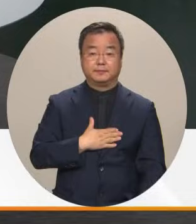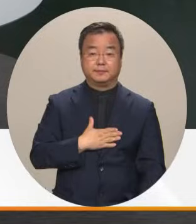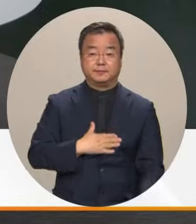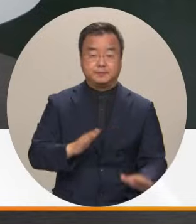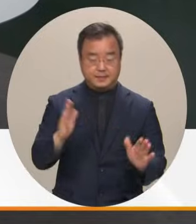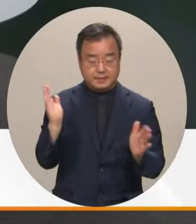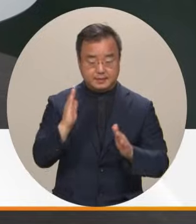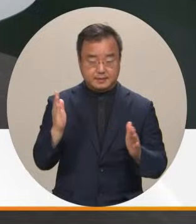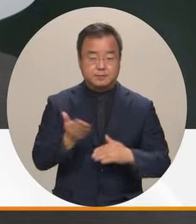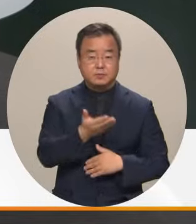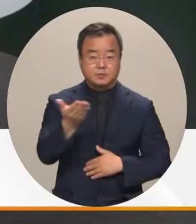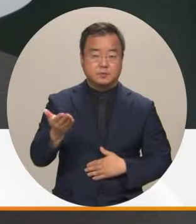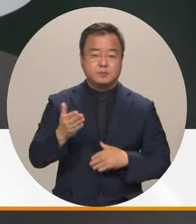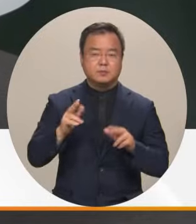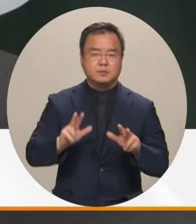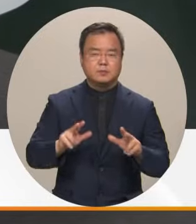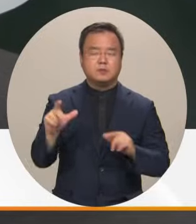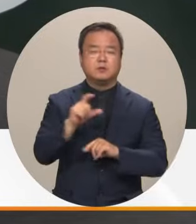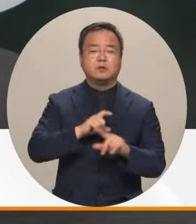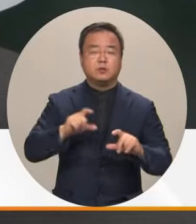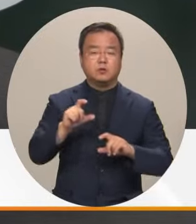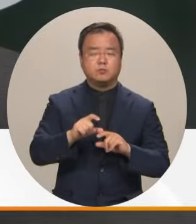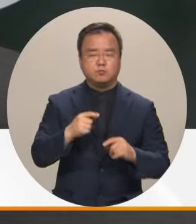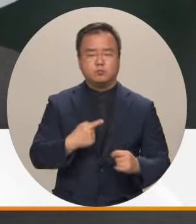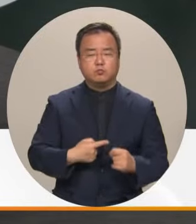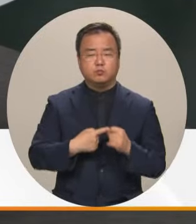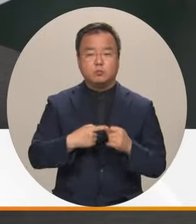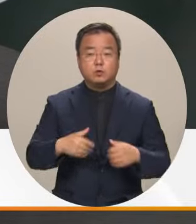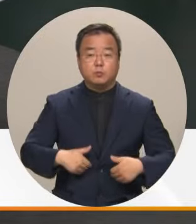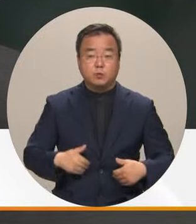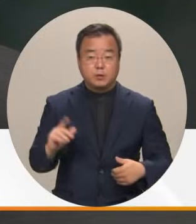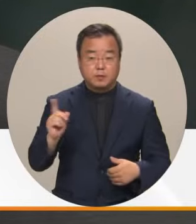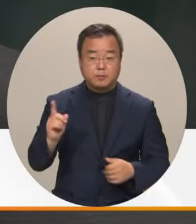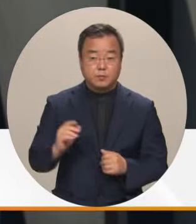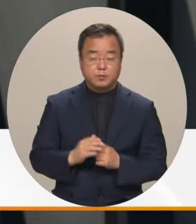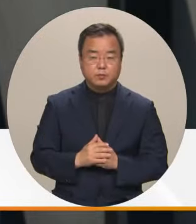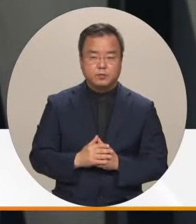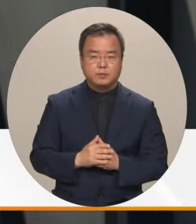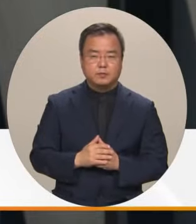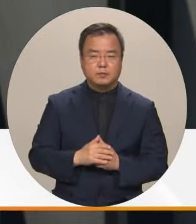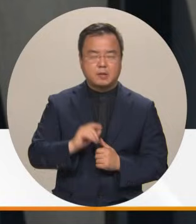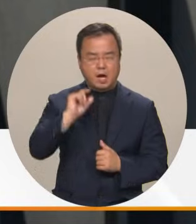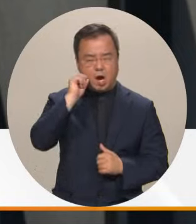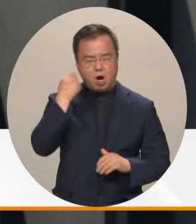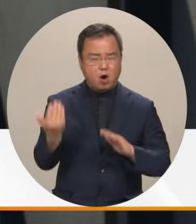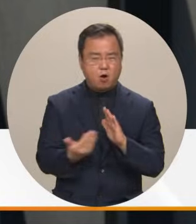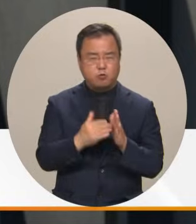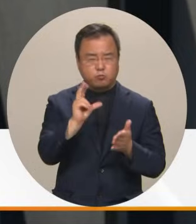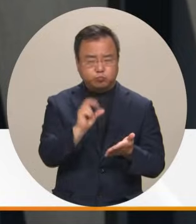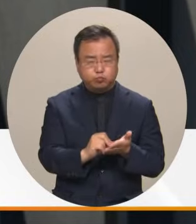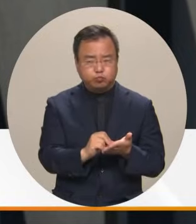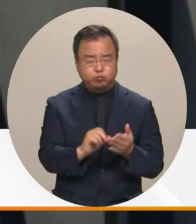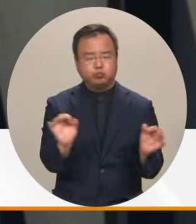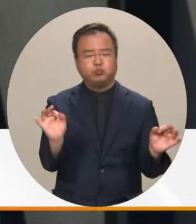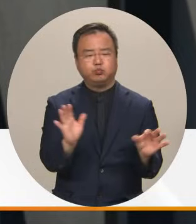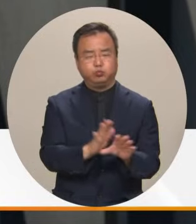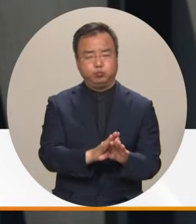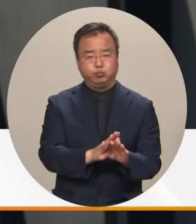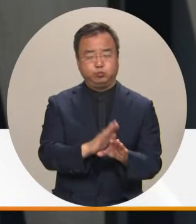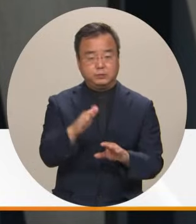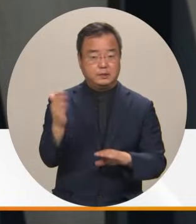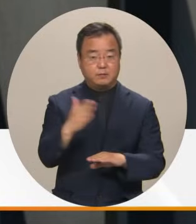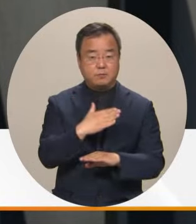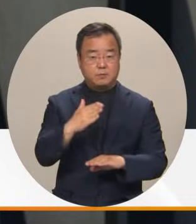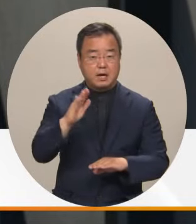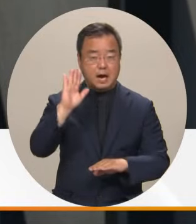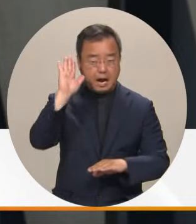수험생들 이제 무엇을 가장 먼저 해야 되는 걸까요 어 실제 킬러가 없어졌으니까 수능이 쉬워질 거라고 생각은 이제